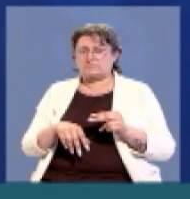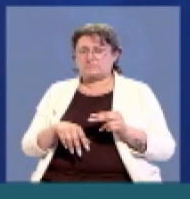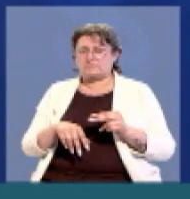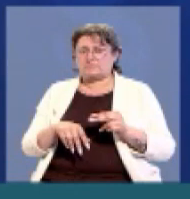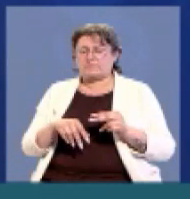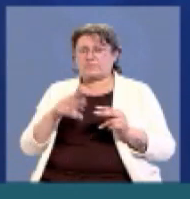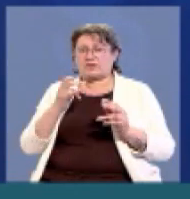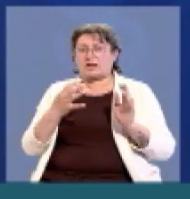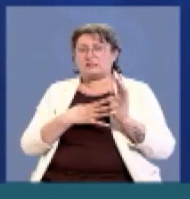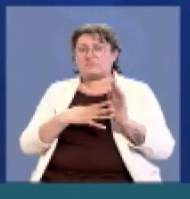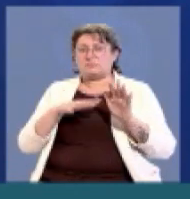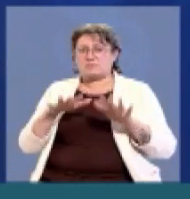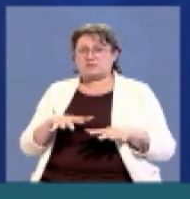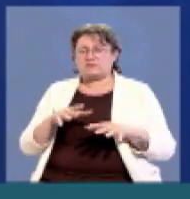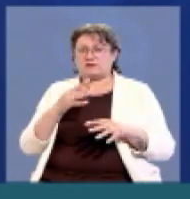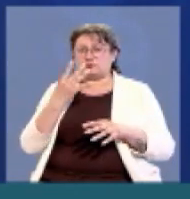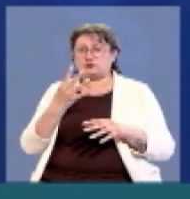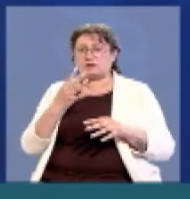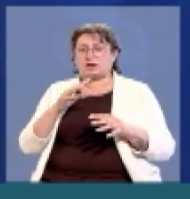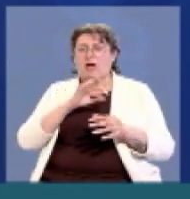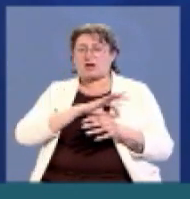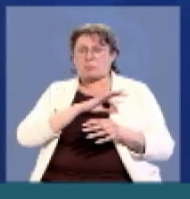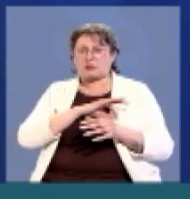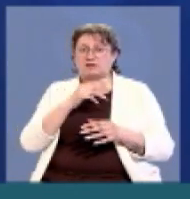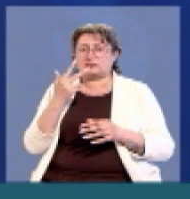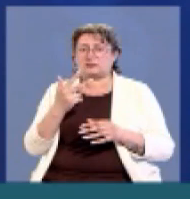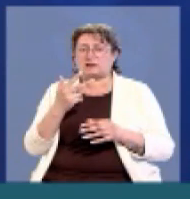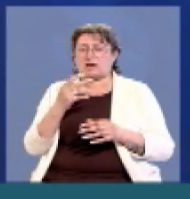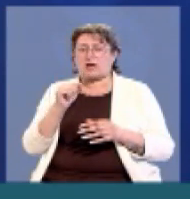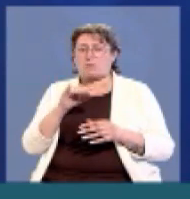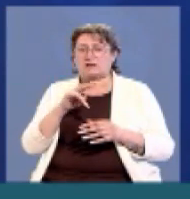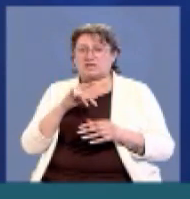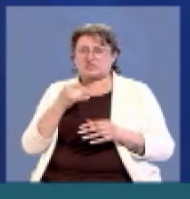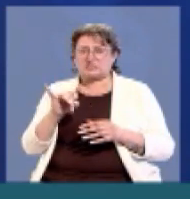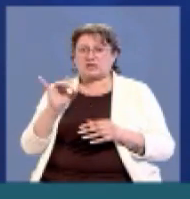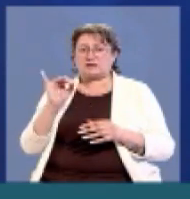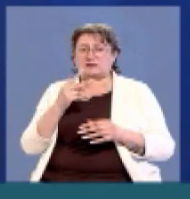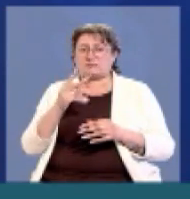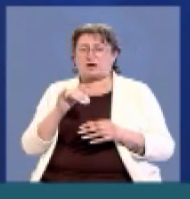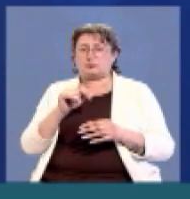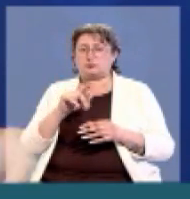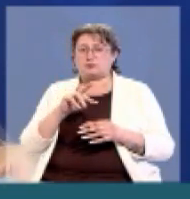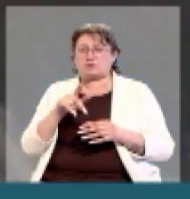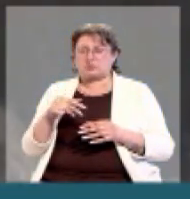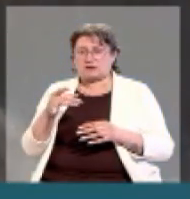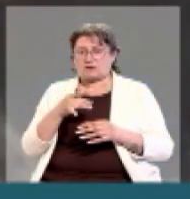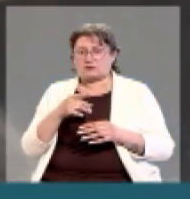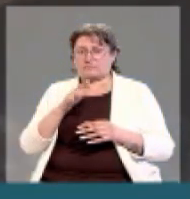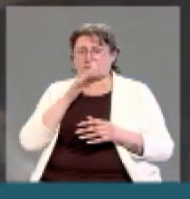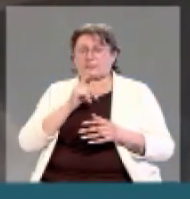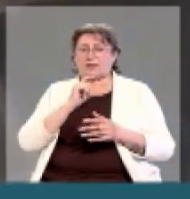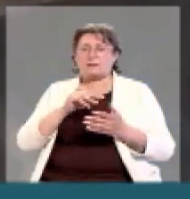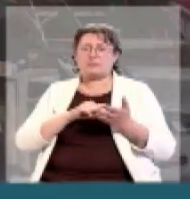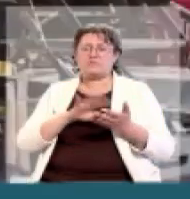На 9 объектах завершены. Это 4 объекта в Карабалыкском, 3 объекта в Амангельдинском и 2 в Узункольских районах. В ходе